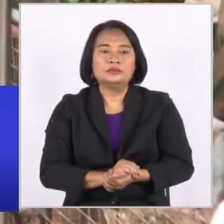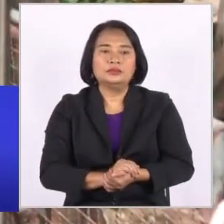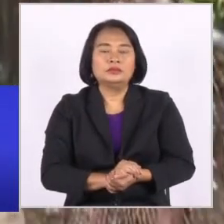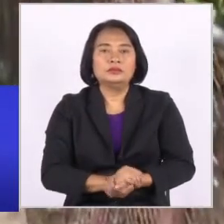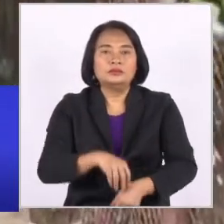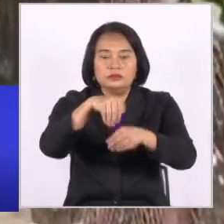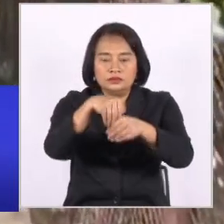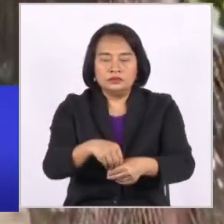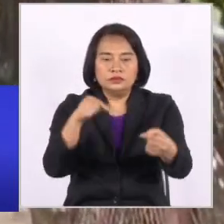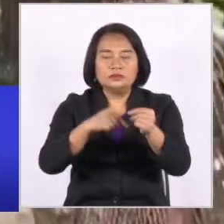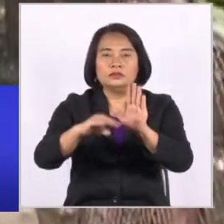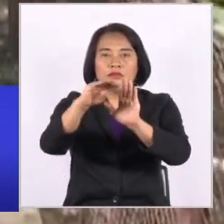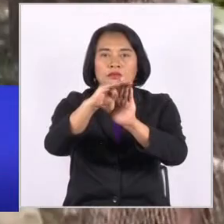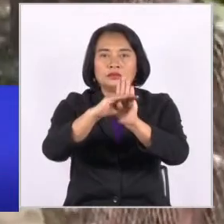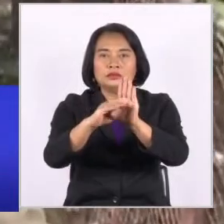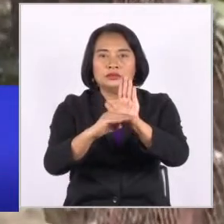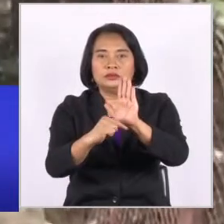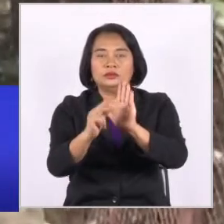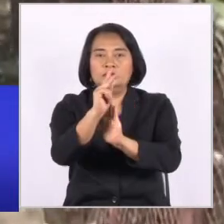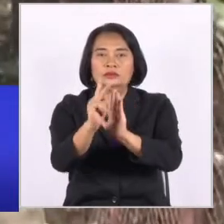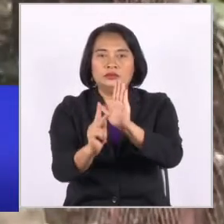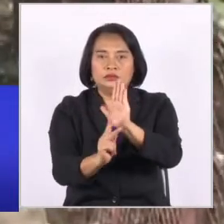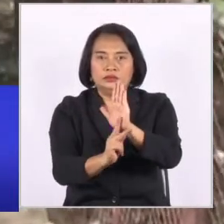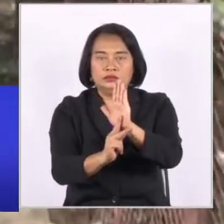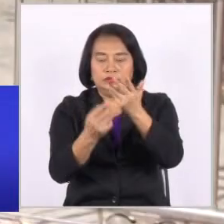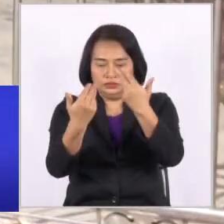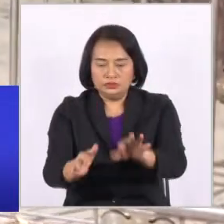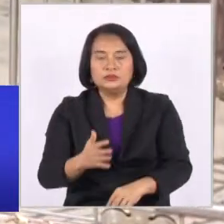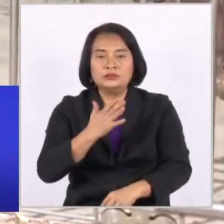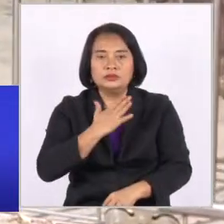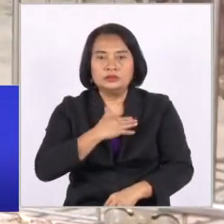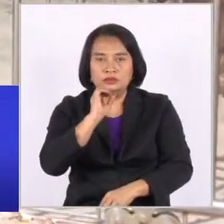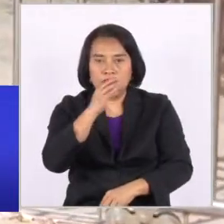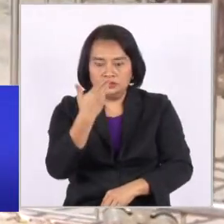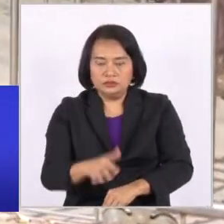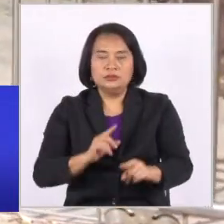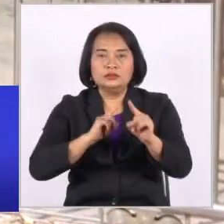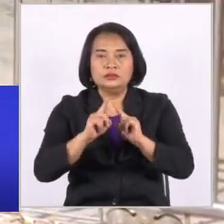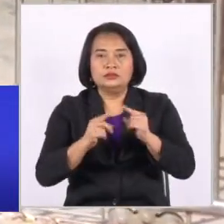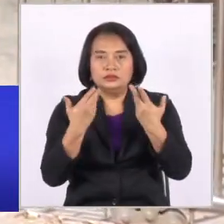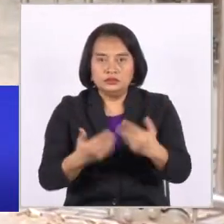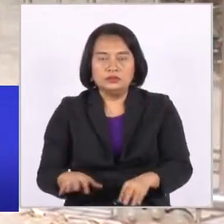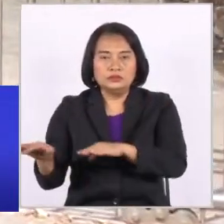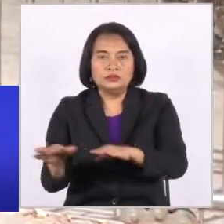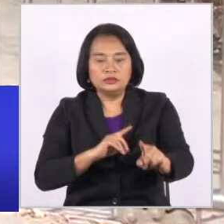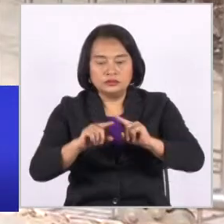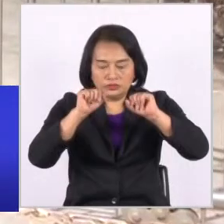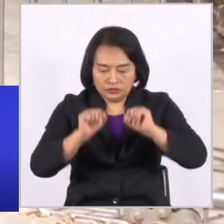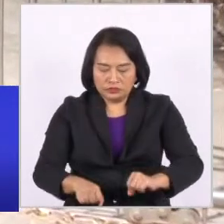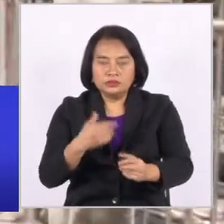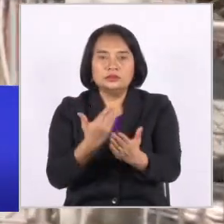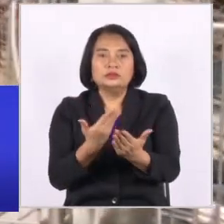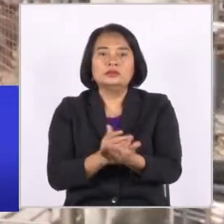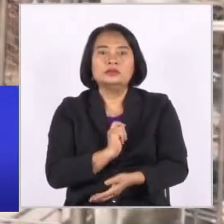อนกระบวนการของกฎหมายเขาแสดงความบริสุทธิ์ใจไปทั้งหมดแล้วเจรจาไกล่เกลี่ยกันไปแล้วแล้วพร้อมจะตกลงเรื่องชดใช้ค่าเสียห